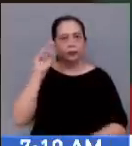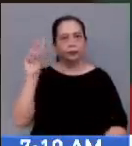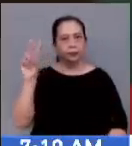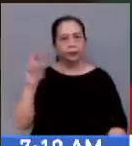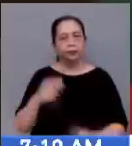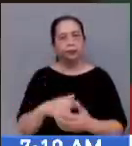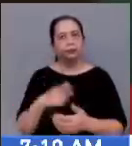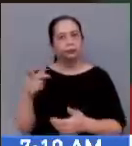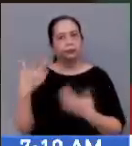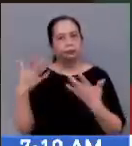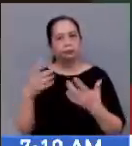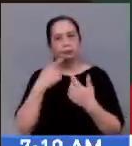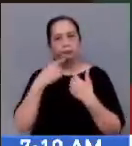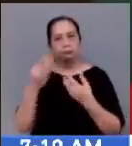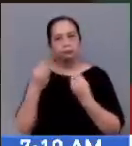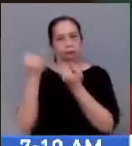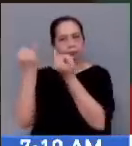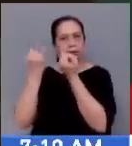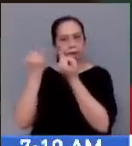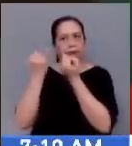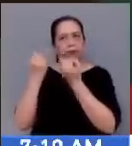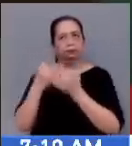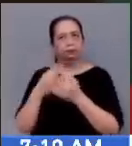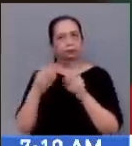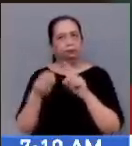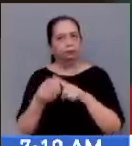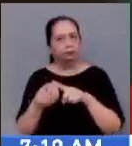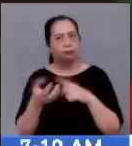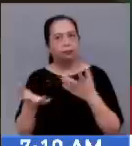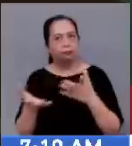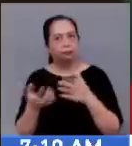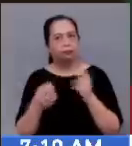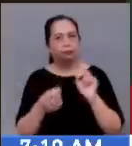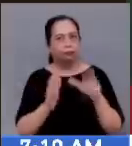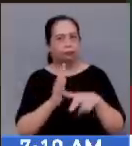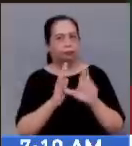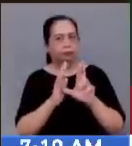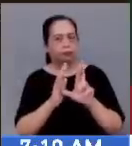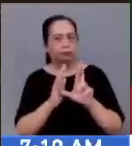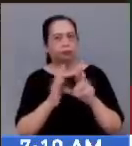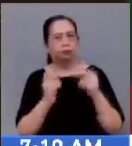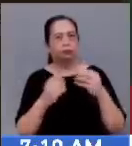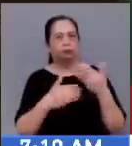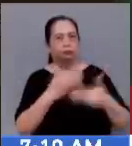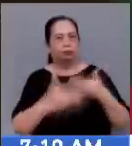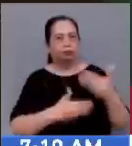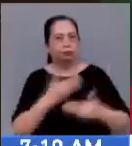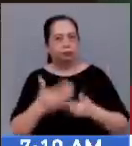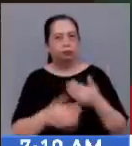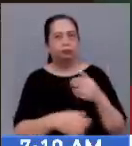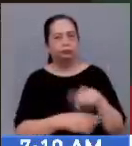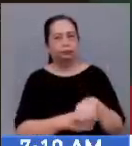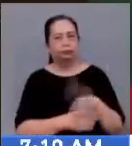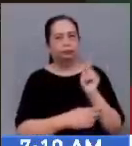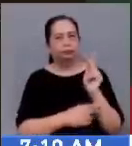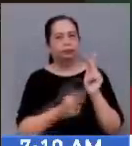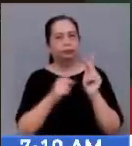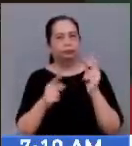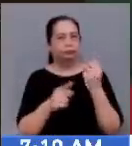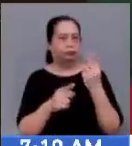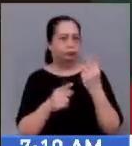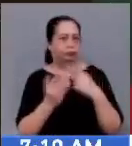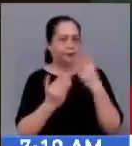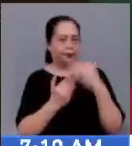already gave instructions with regard to the review of the implementation of the K-12 program of